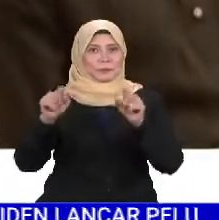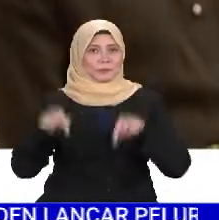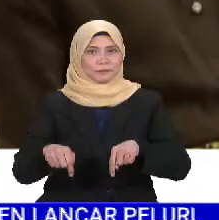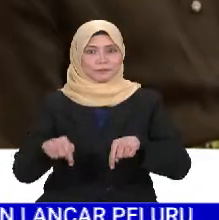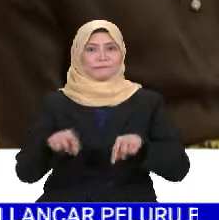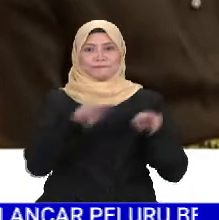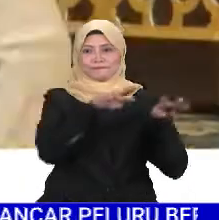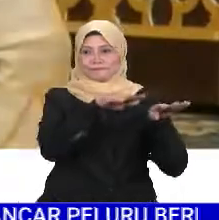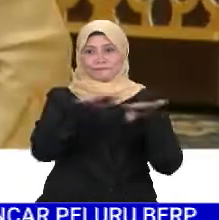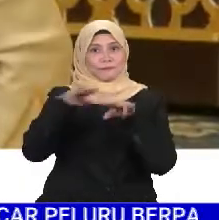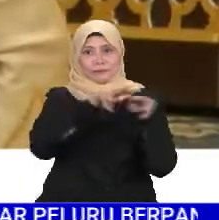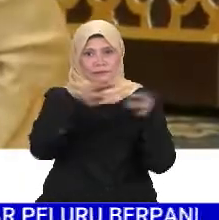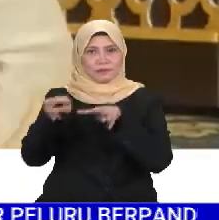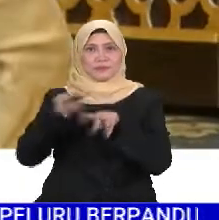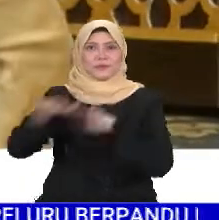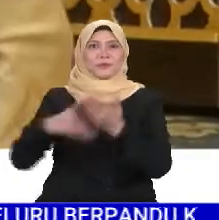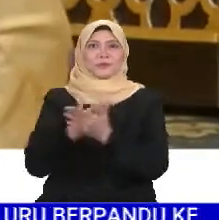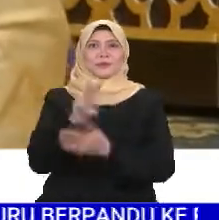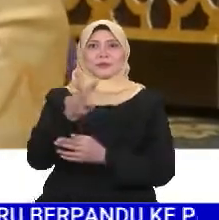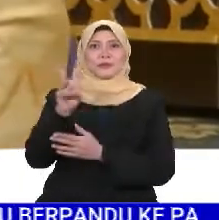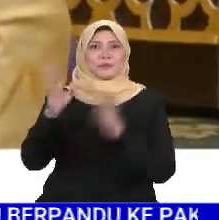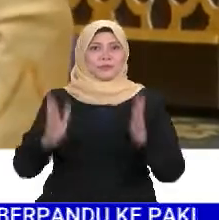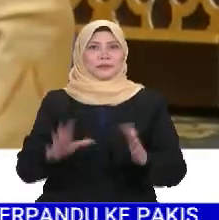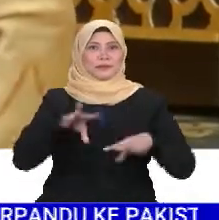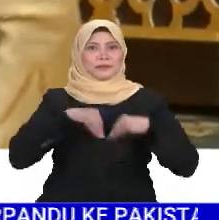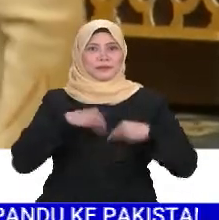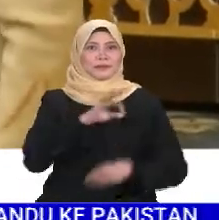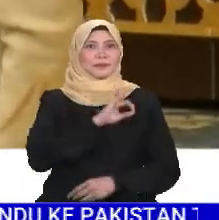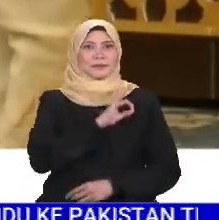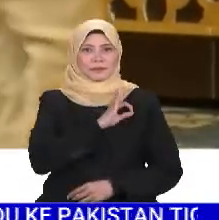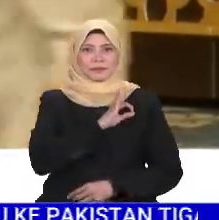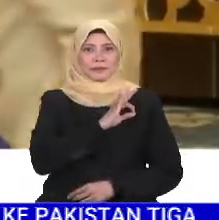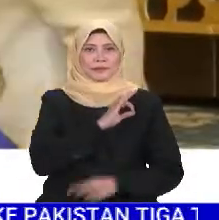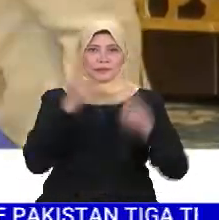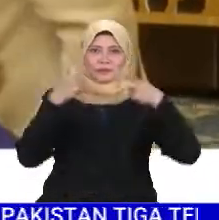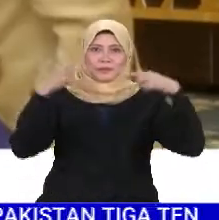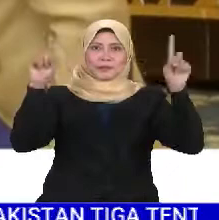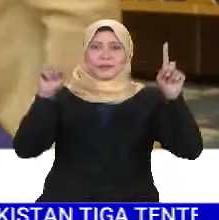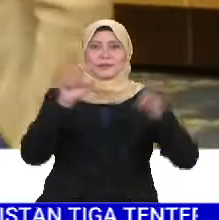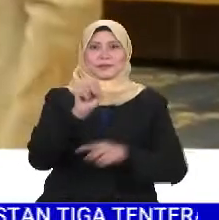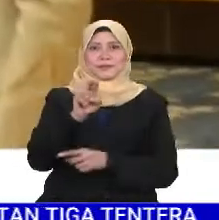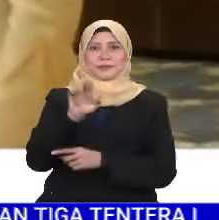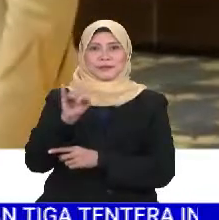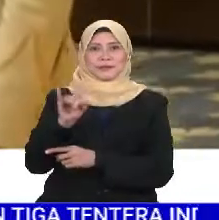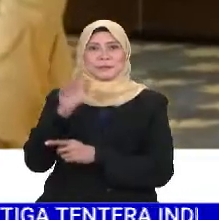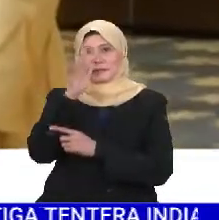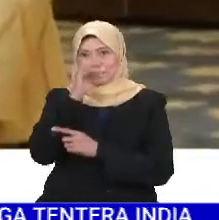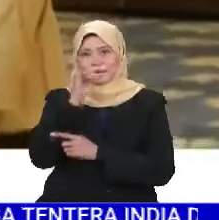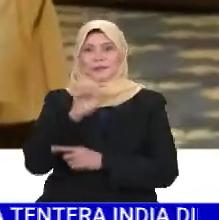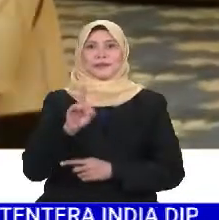turut menyaksikan seramai 26 penerima menerima Anugerah darj Cemerlang seri Melaka